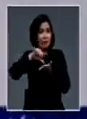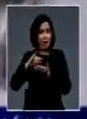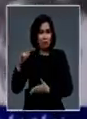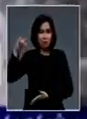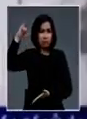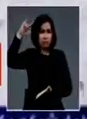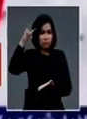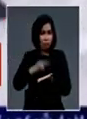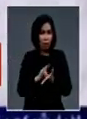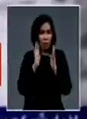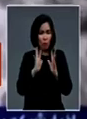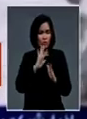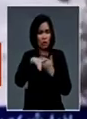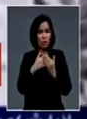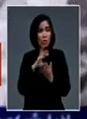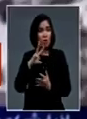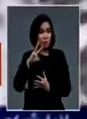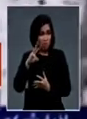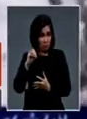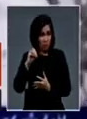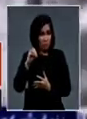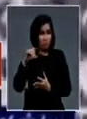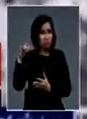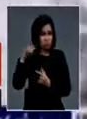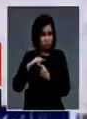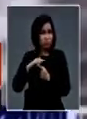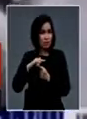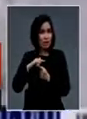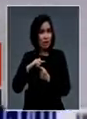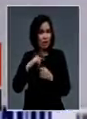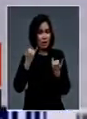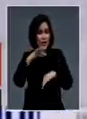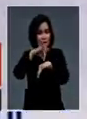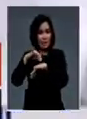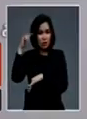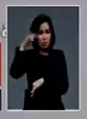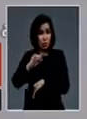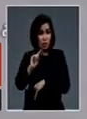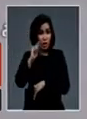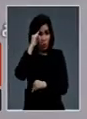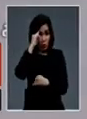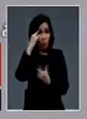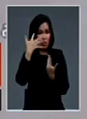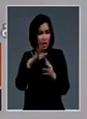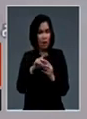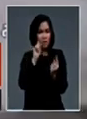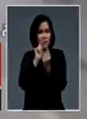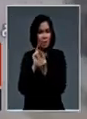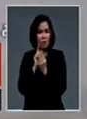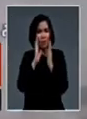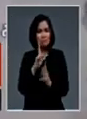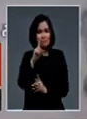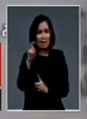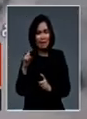ารใน60 กว่าชีวิตนะครับล่าสุดเจ้าหน้าที่เนี่ยทราบพิกัดของจุดที่เครื่องบินตกแล้วแล้วก็เข้าไปถึงพบผู้เสียชีวิตบางส่วนแล้